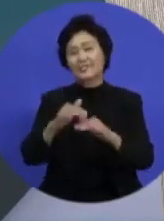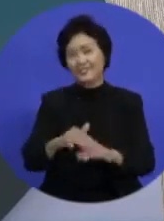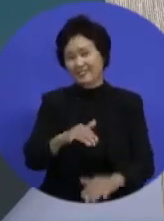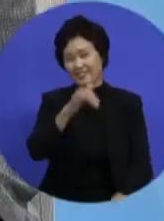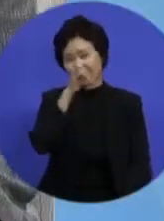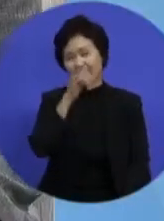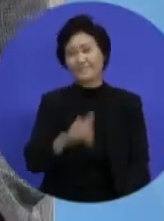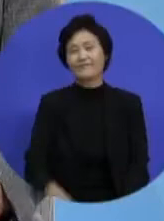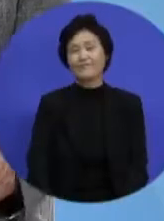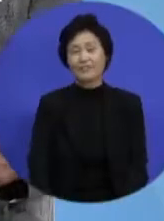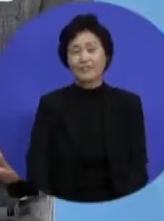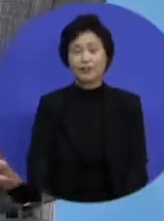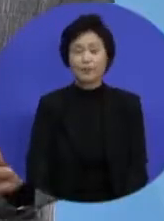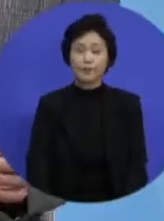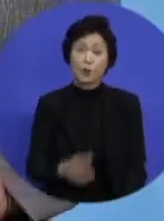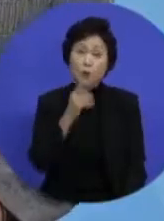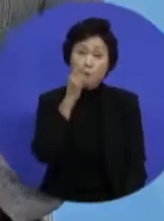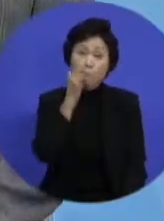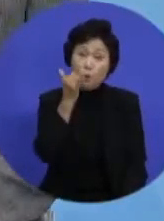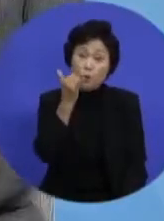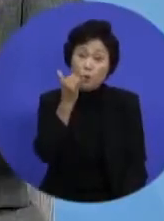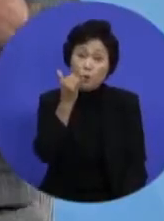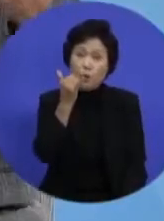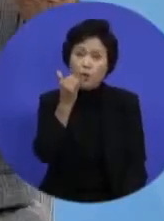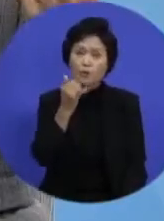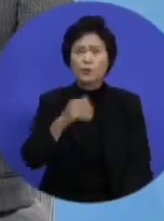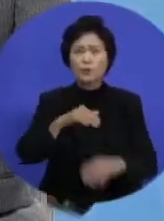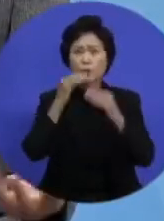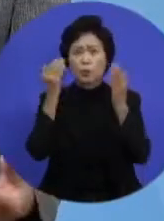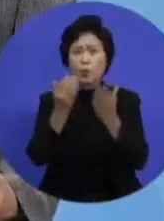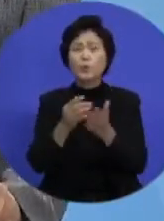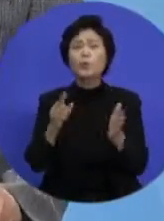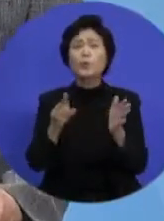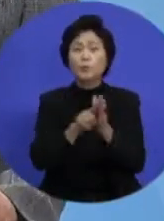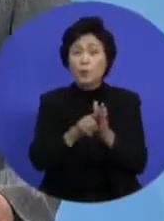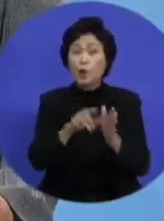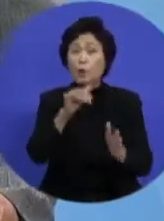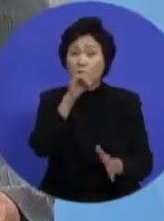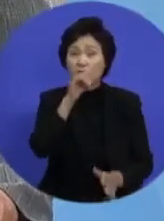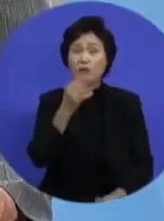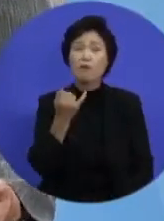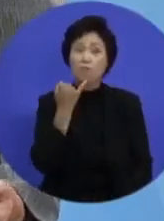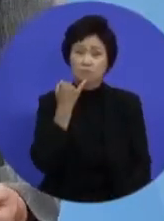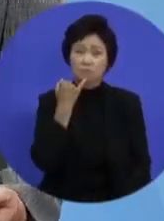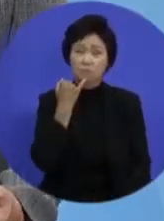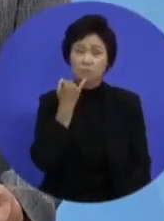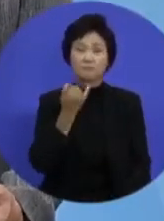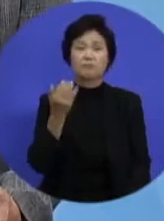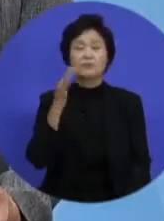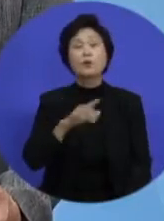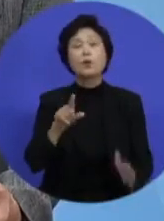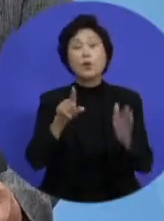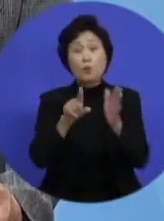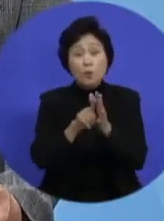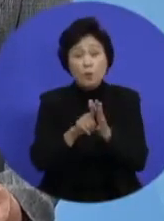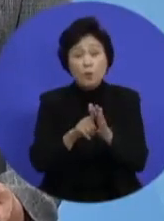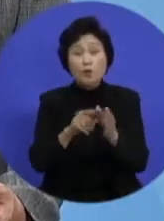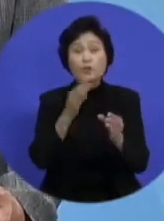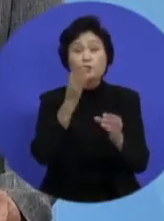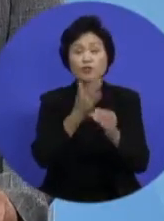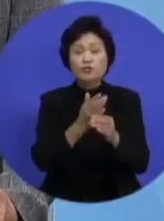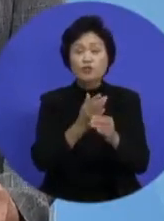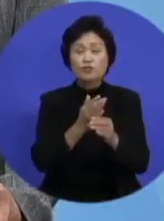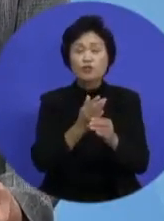저 이런 경우도 있거든요. 사실은 뭐 부모님 둘 다 믿음이 이렇게 세워진 분들이면 괜찮지만 부모님들 중에서 예를